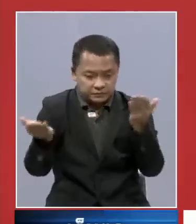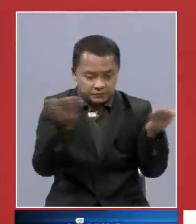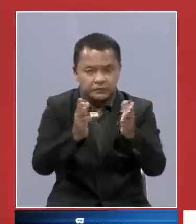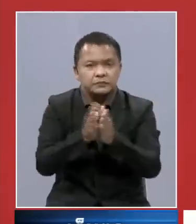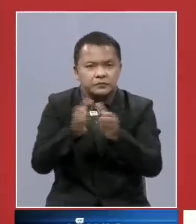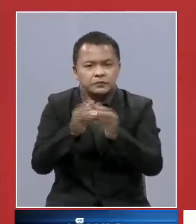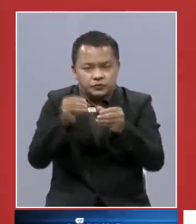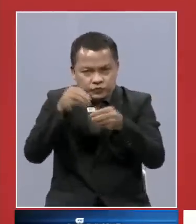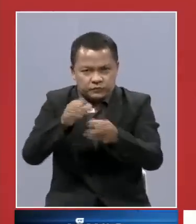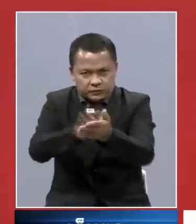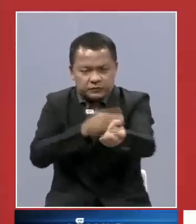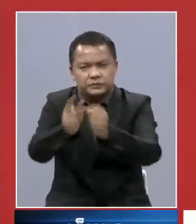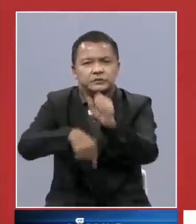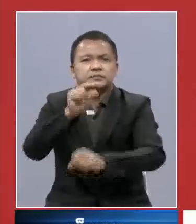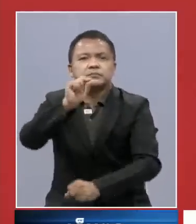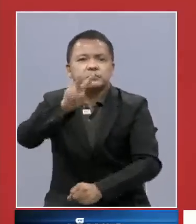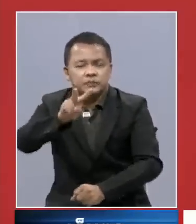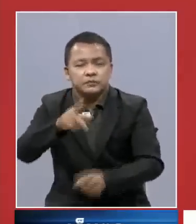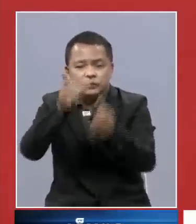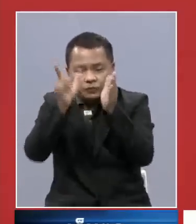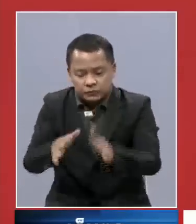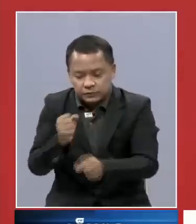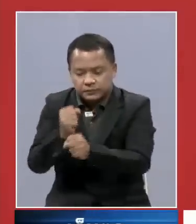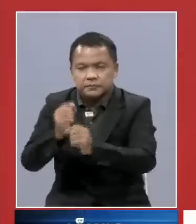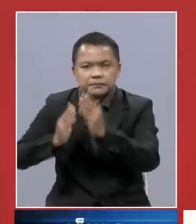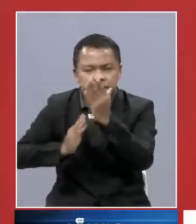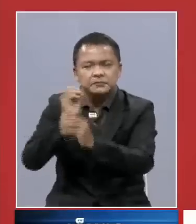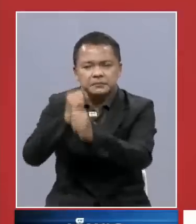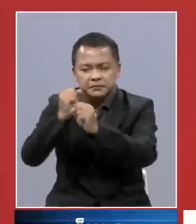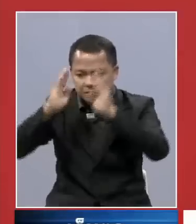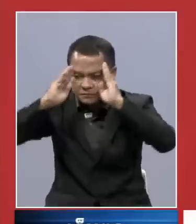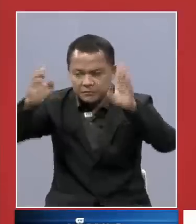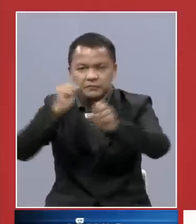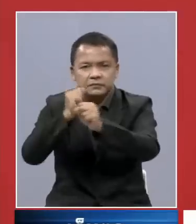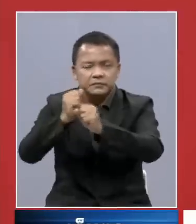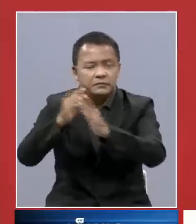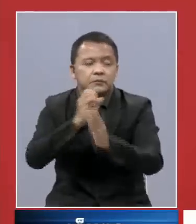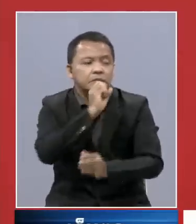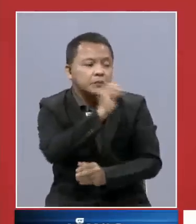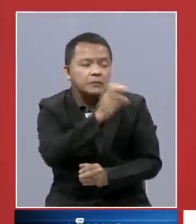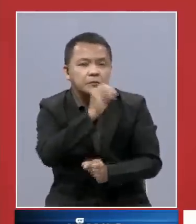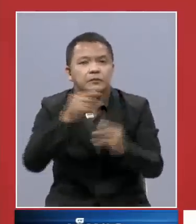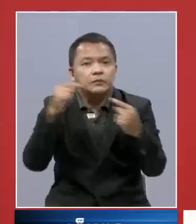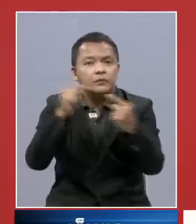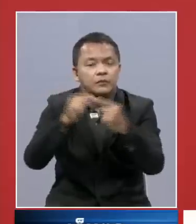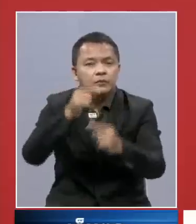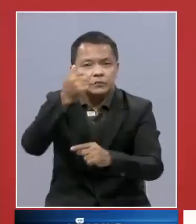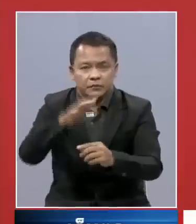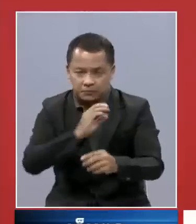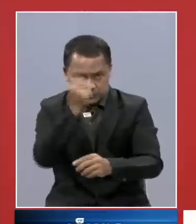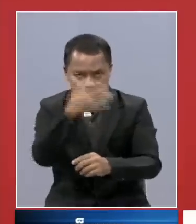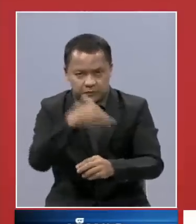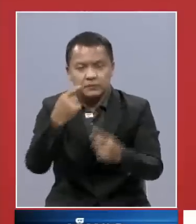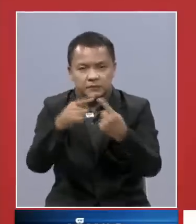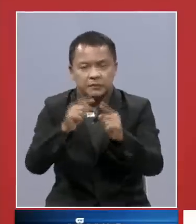นพรรคการเมืองที่อยู่มา22ปีมีบุคลากรที่ผ่านการทำงานมาเยอะเราจะไม่บอกว่าเหมาะสมหรือไม่เหมาะสม